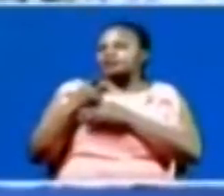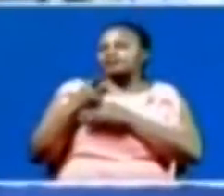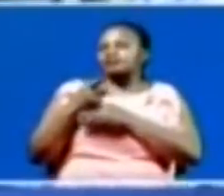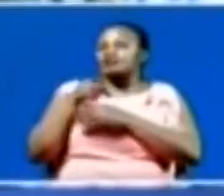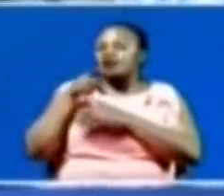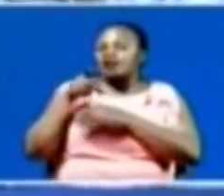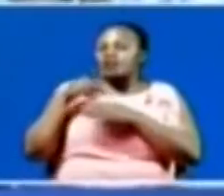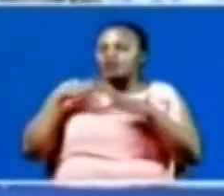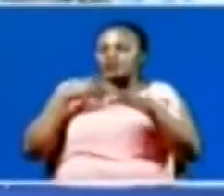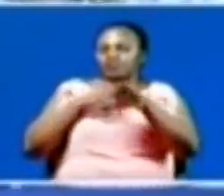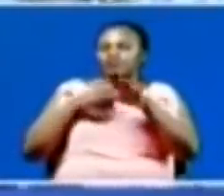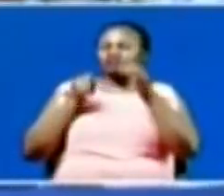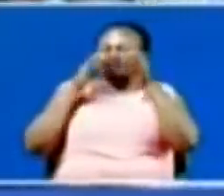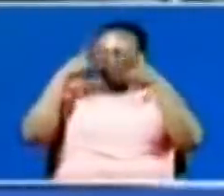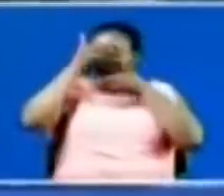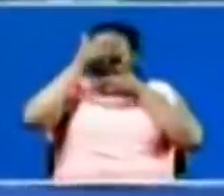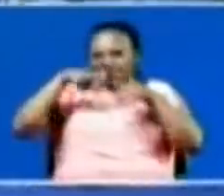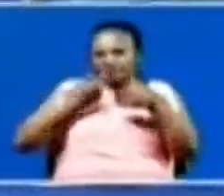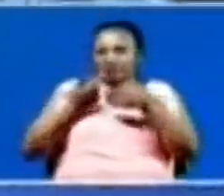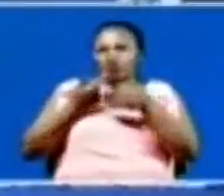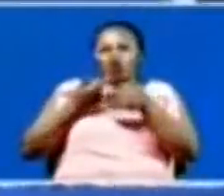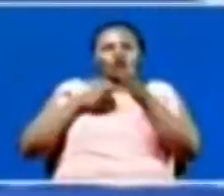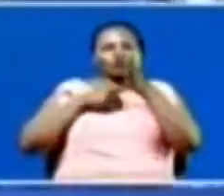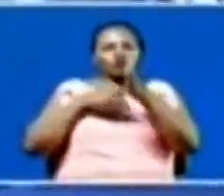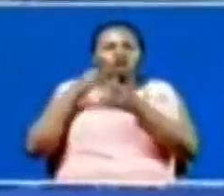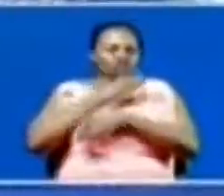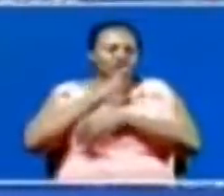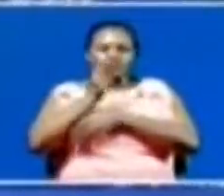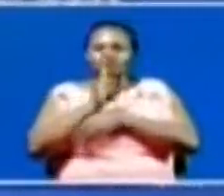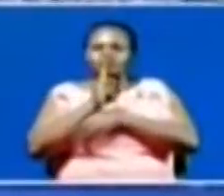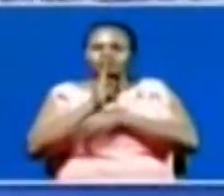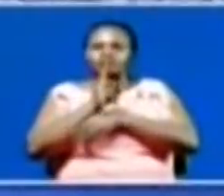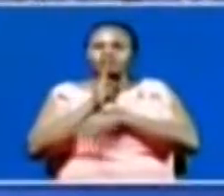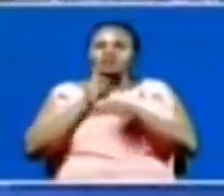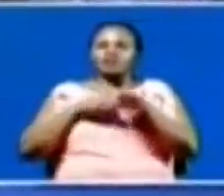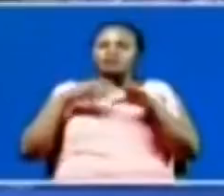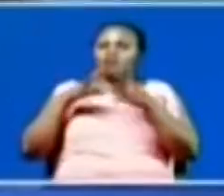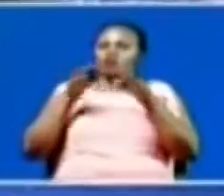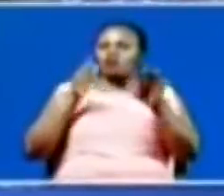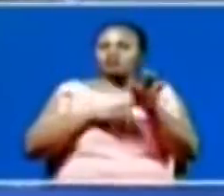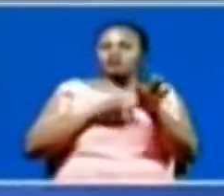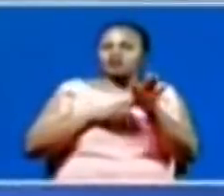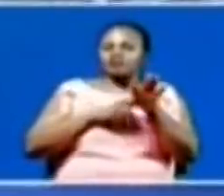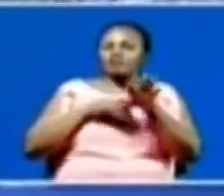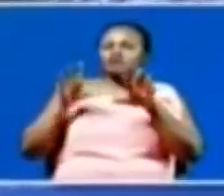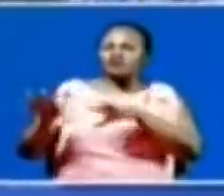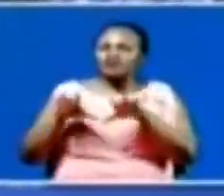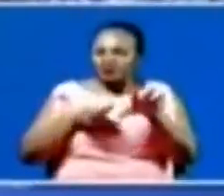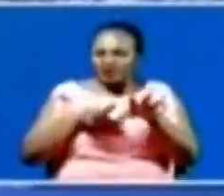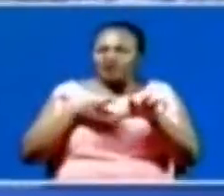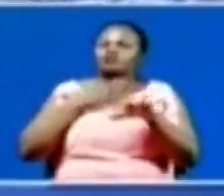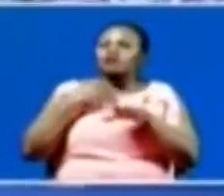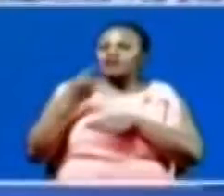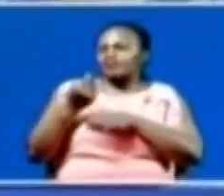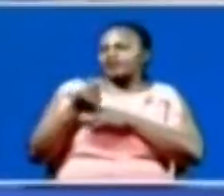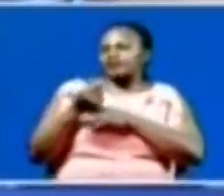majambazi hao waliokuwa wamefunika nyuso zao hawakuonyesha wasiwasi wowote walipochukua muda zaidi kuwatesa na kudai